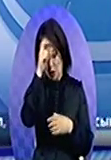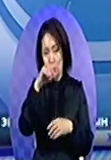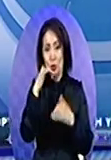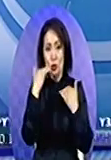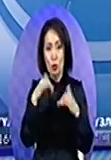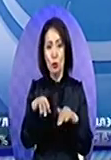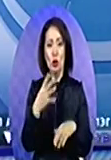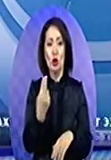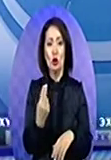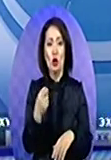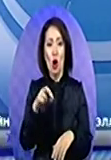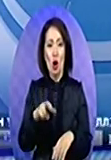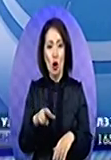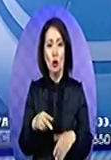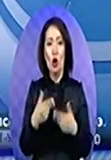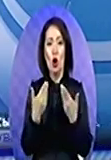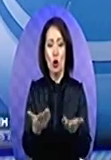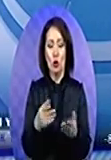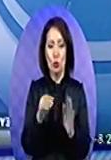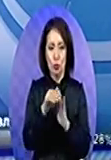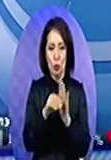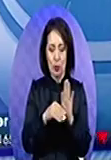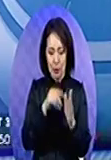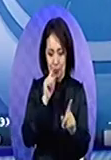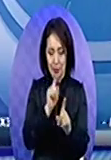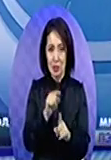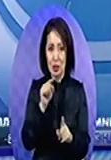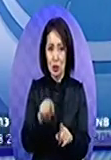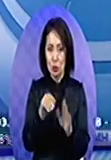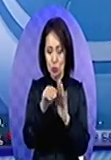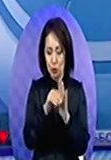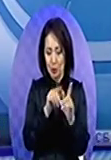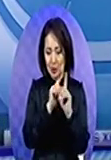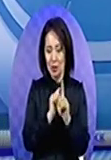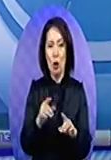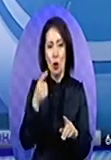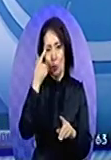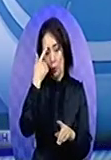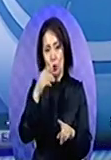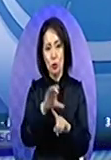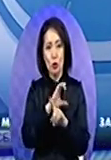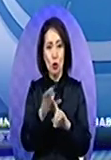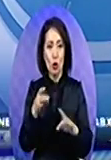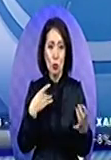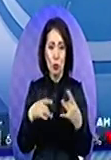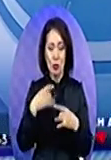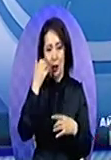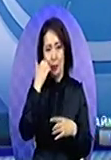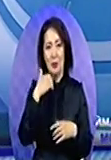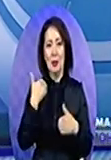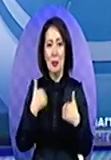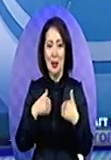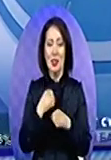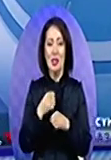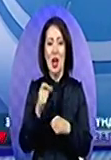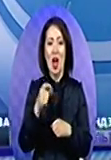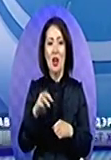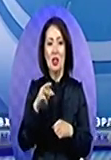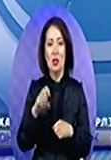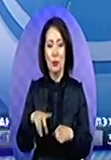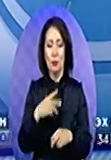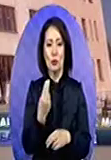байна. Өнөөдөр тус журмын дагуу Монголын соёл урлагийн салбарт үнэтэй хувийн нэмэр оруулсан ахмад багш ажилтнуудад эрдмийн цол олгож байна.